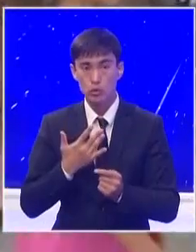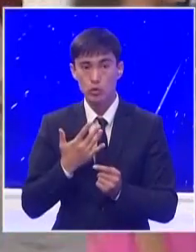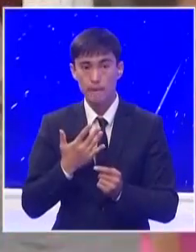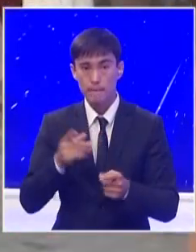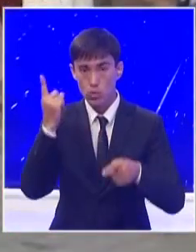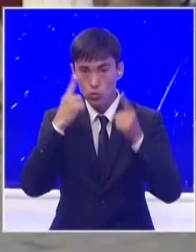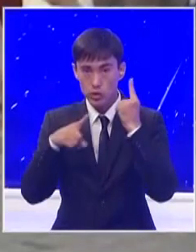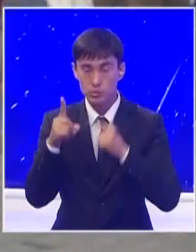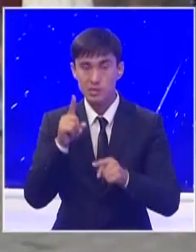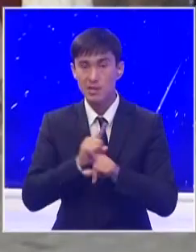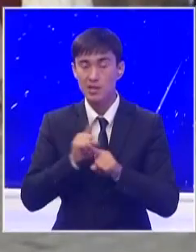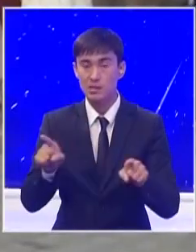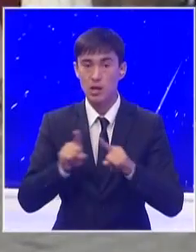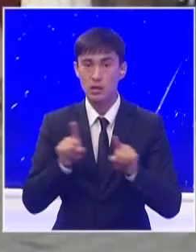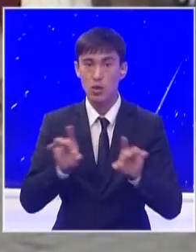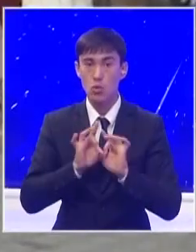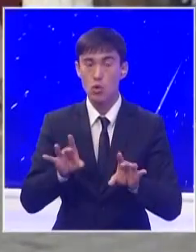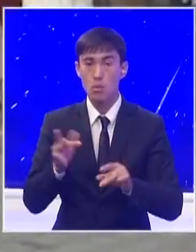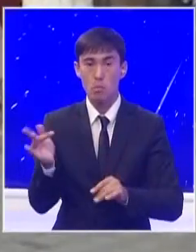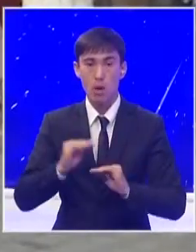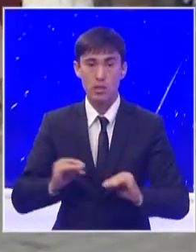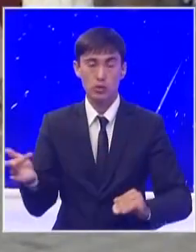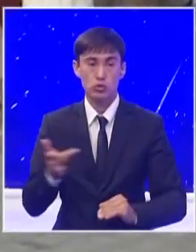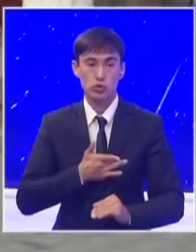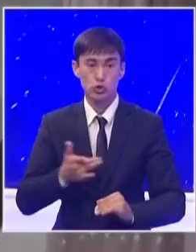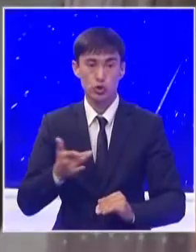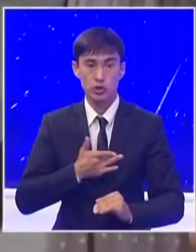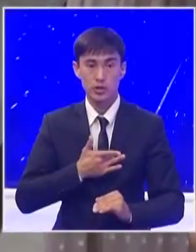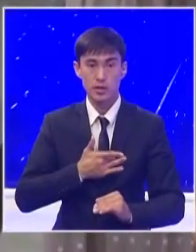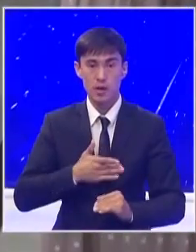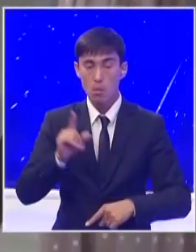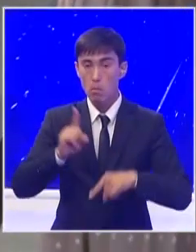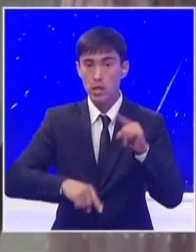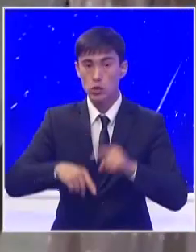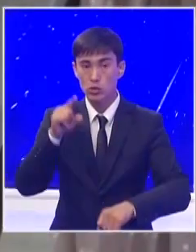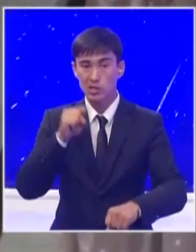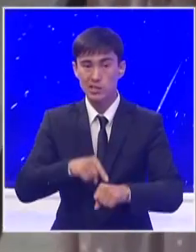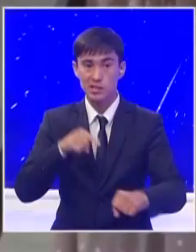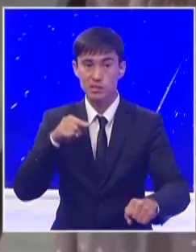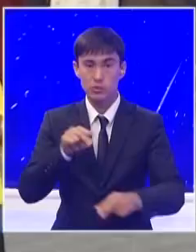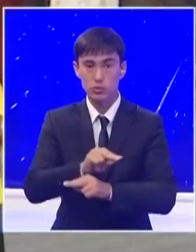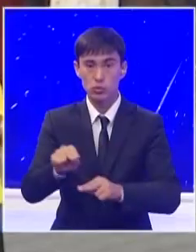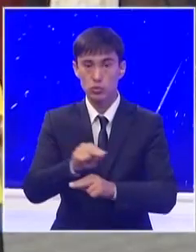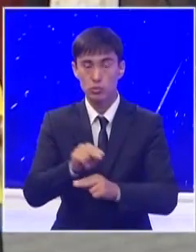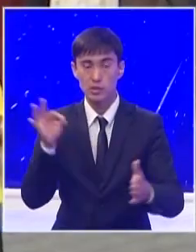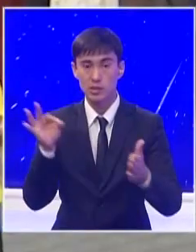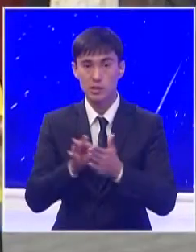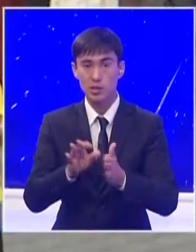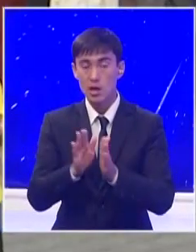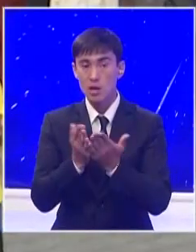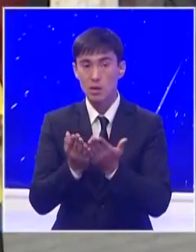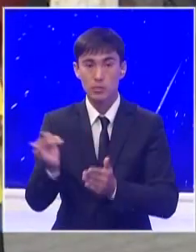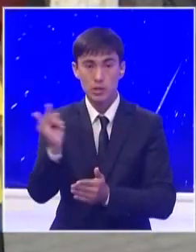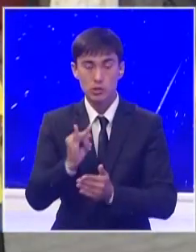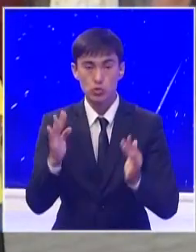ұлттық өнерімізді насихаттау, балалардың жүрегіне, еліне, жеріне деген патриоттық сезімді ұялату мақсатында кітапқа деген